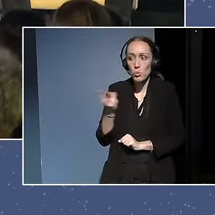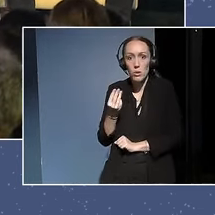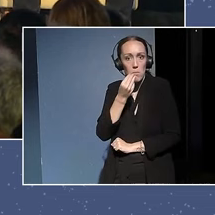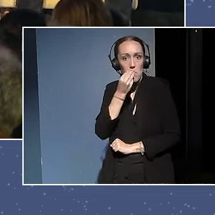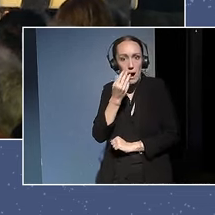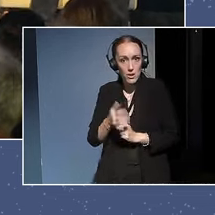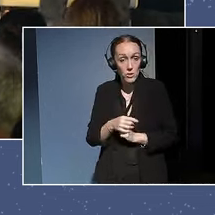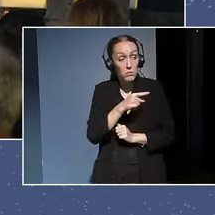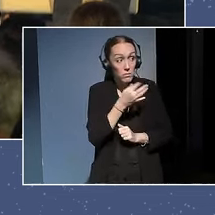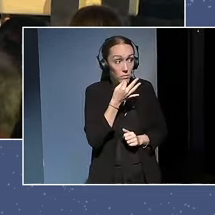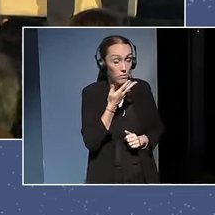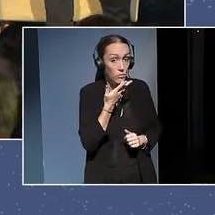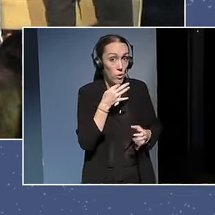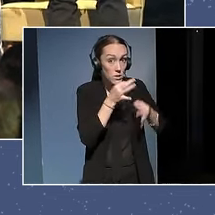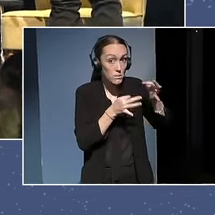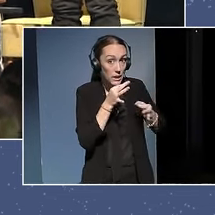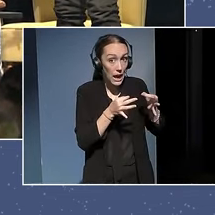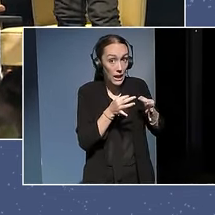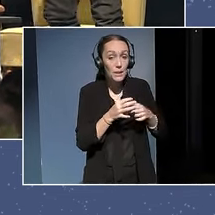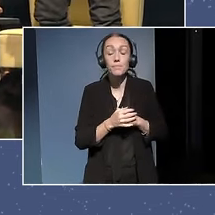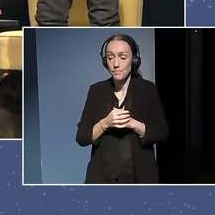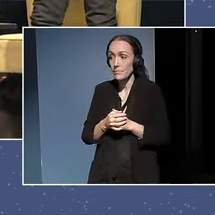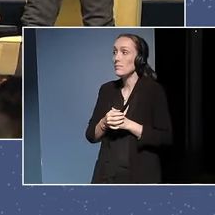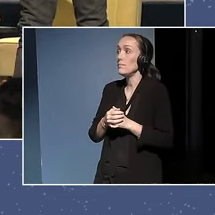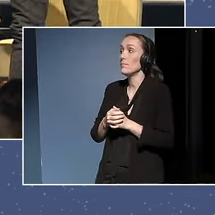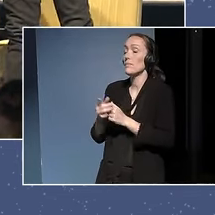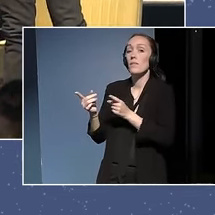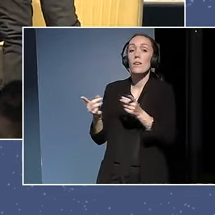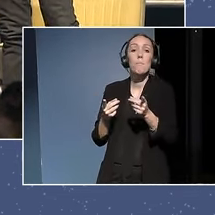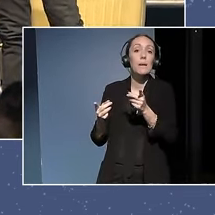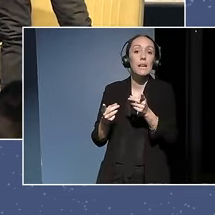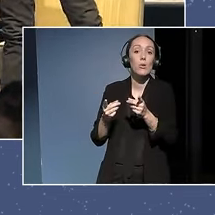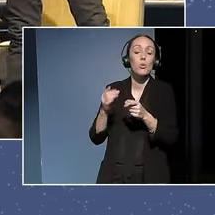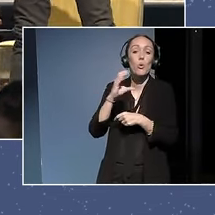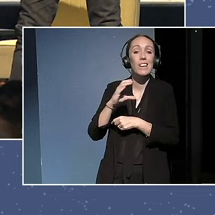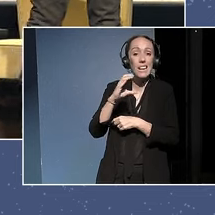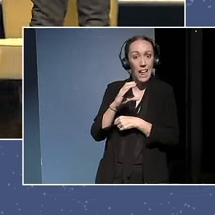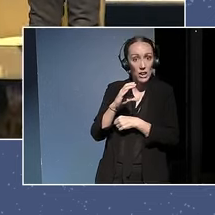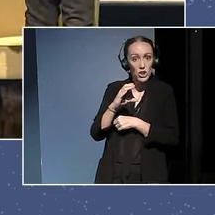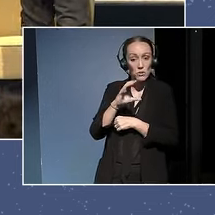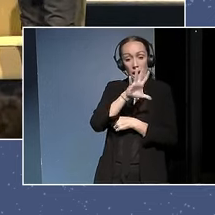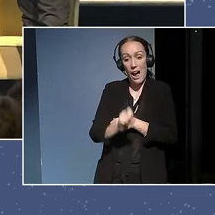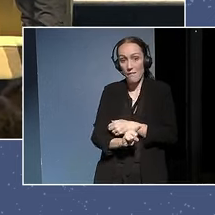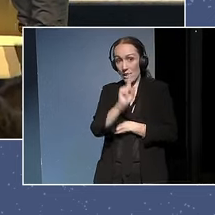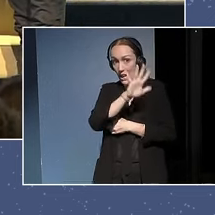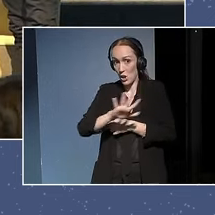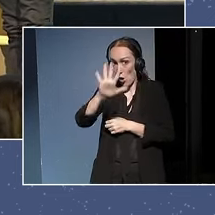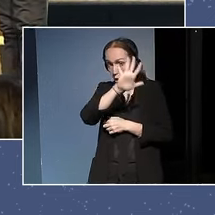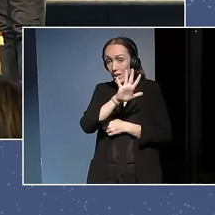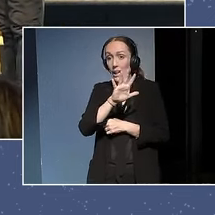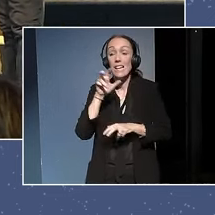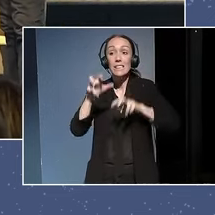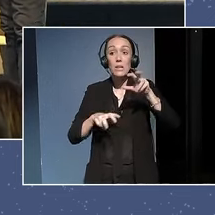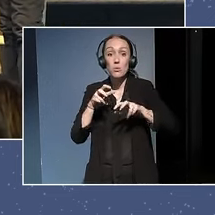nella nelle condizioni di Allora del cretacico del Nord Africa la quantità di dinosauri carnivori era